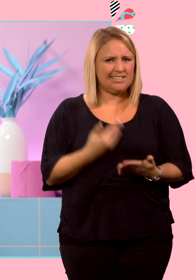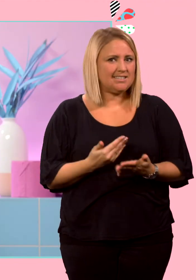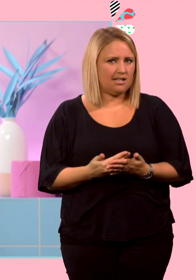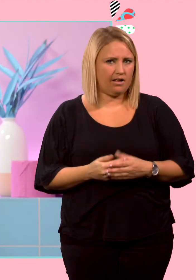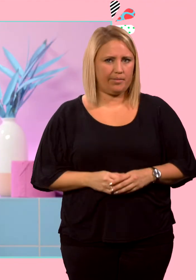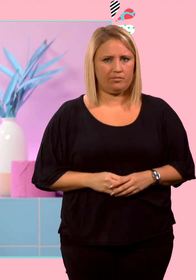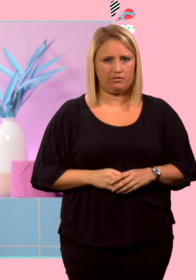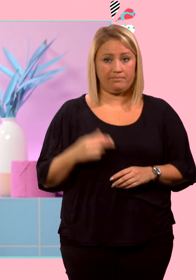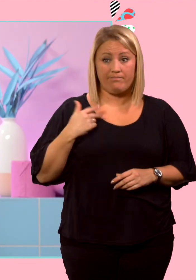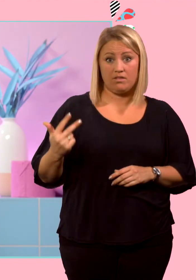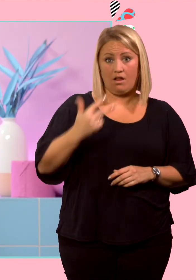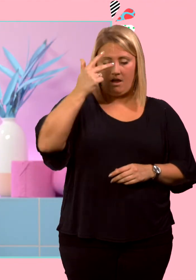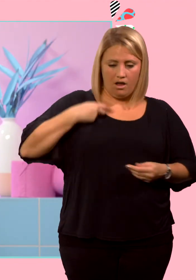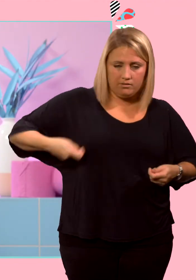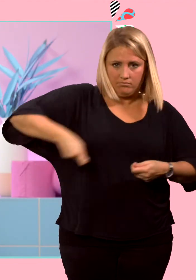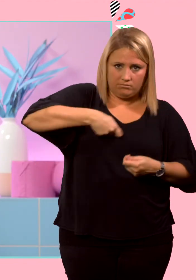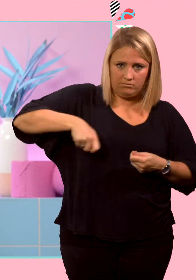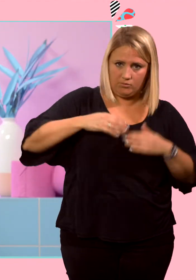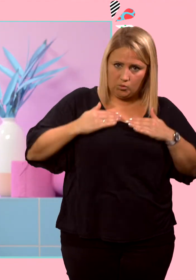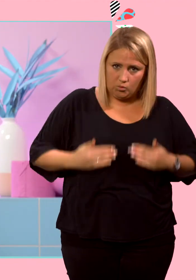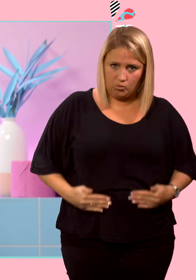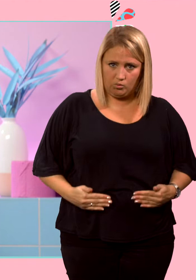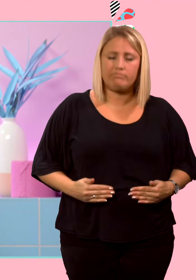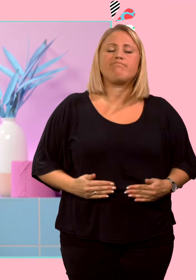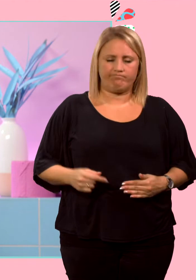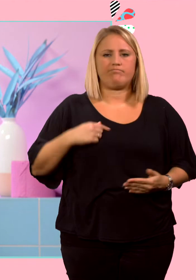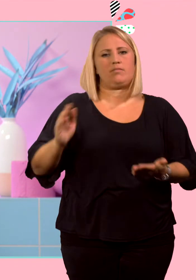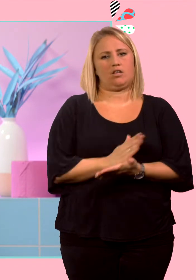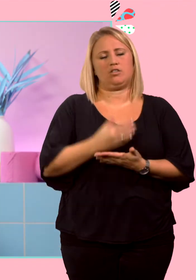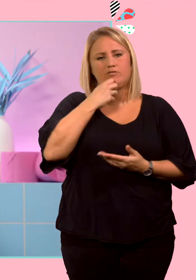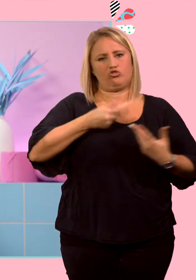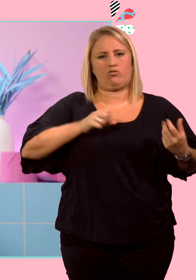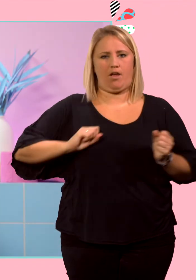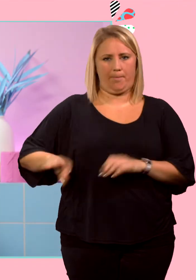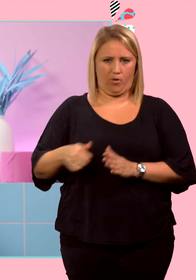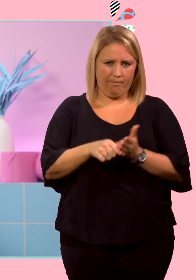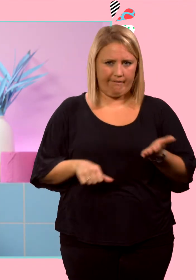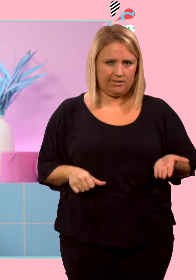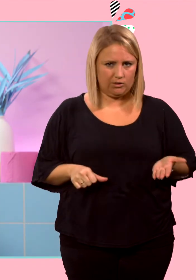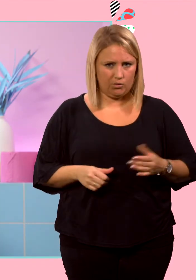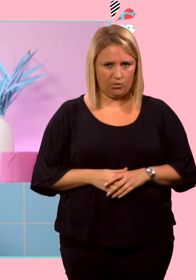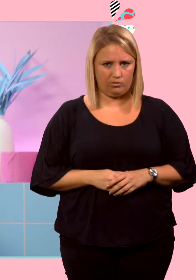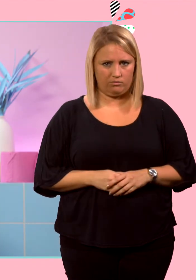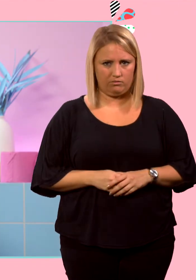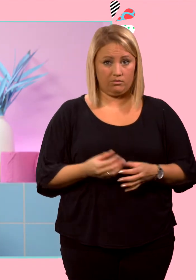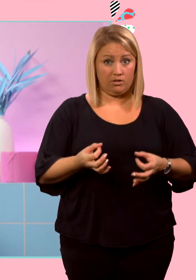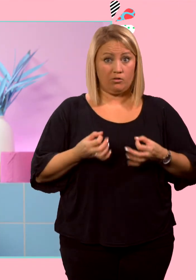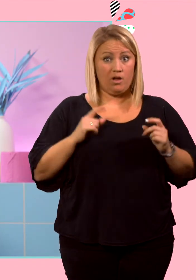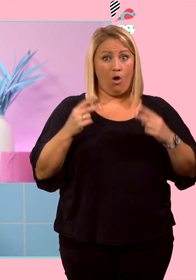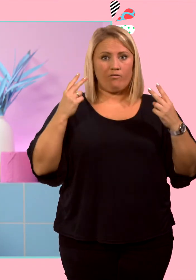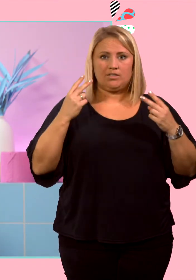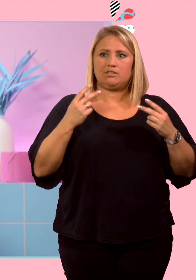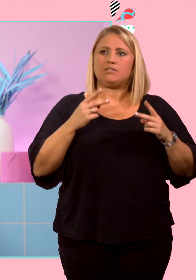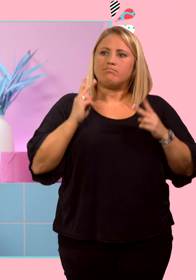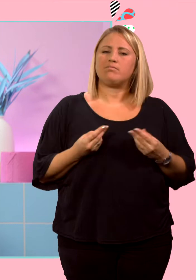sicher 3 Jahre abgebunden, bevor ich mich entschieden habe, dass ich sie auch entfernen lassen will. Für mich war das auch wichtig, eine Zeit lang mit Brüsten